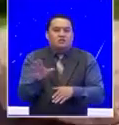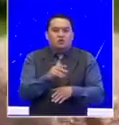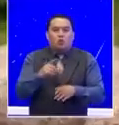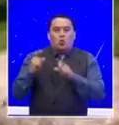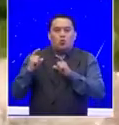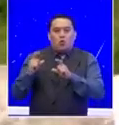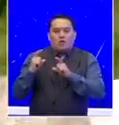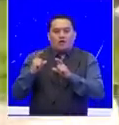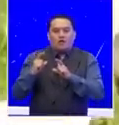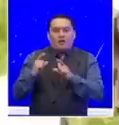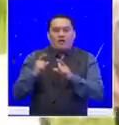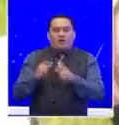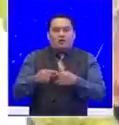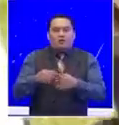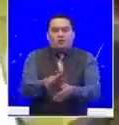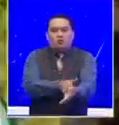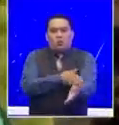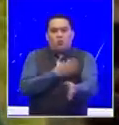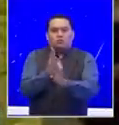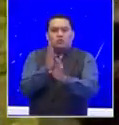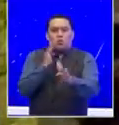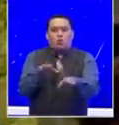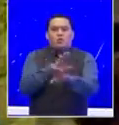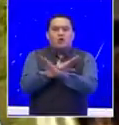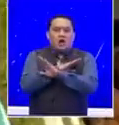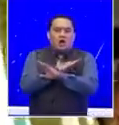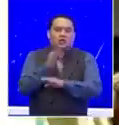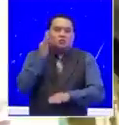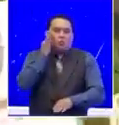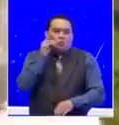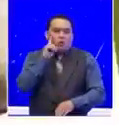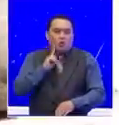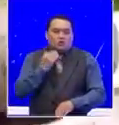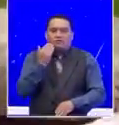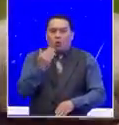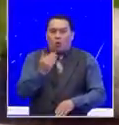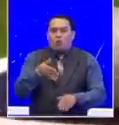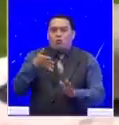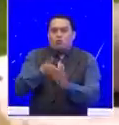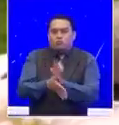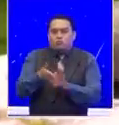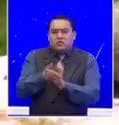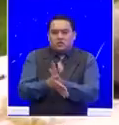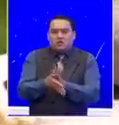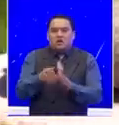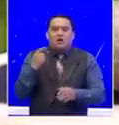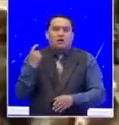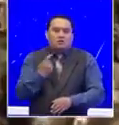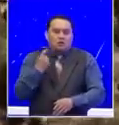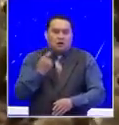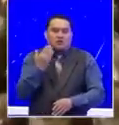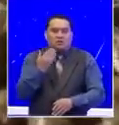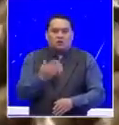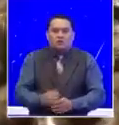на грузовых машинах. Из-за длинных очередей массово погибают насекомые. Это грозит убытками не только пасечниками, но и фермерами,